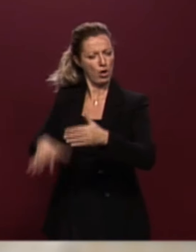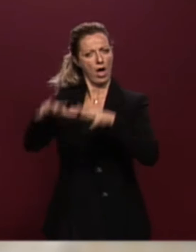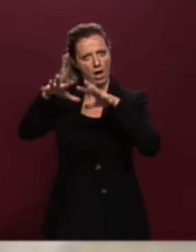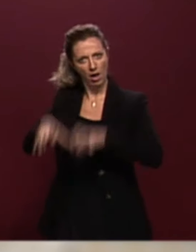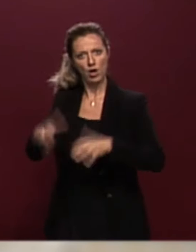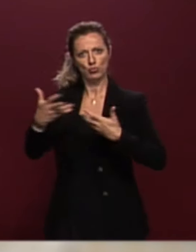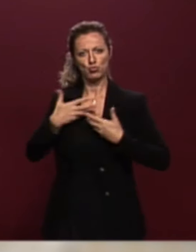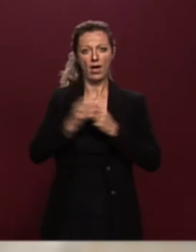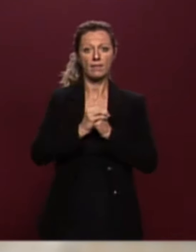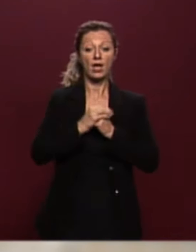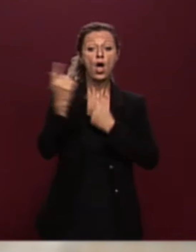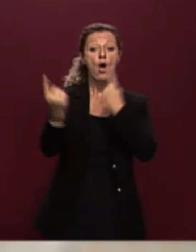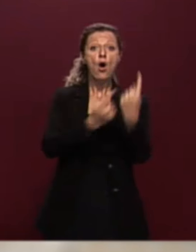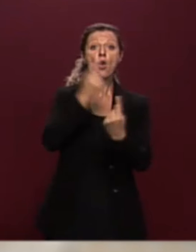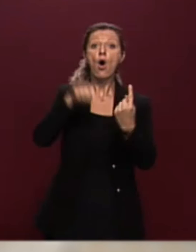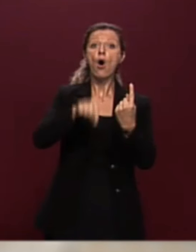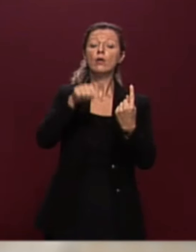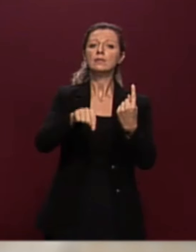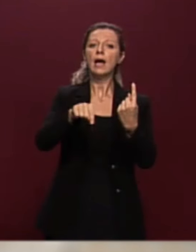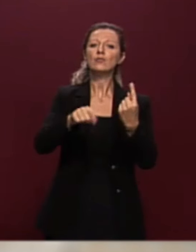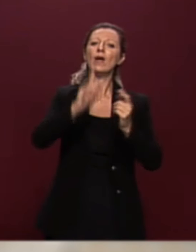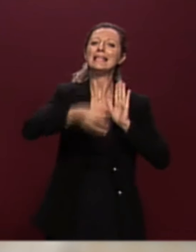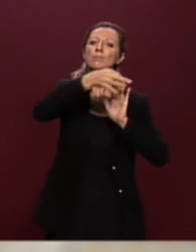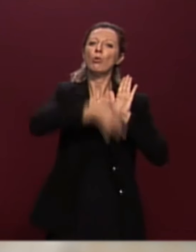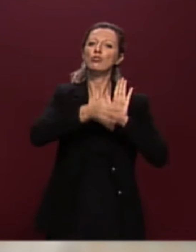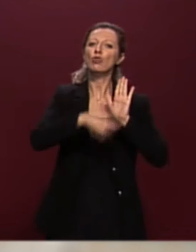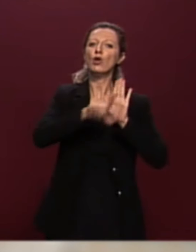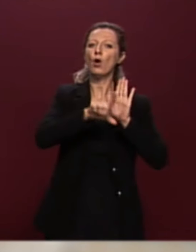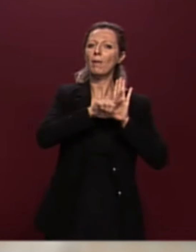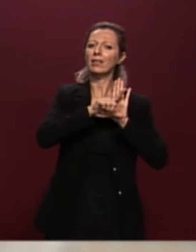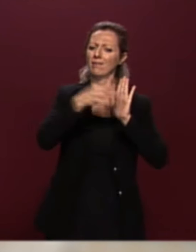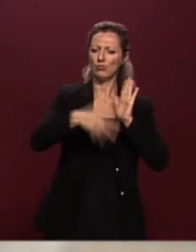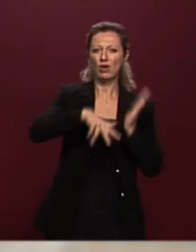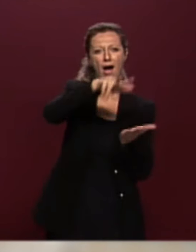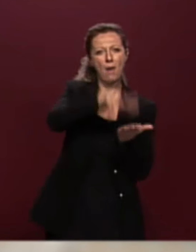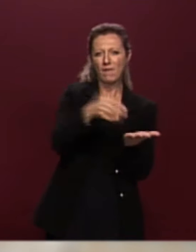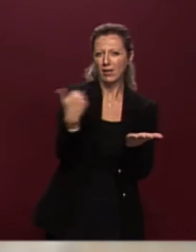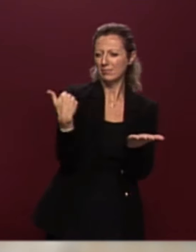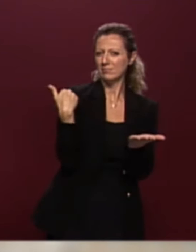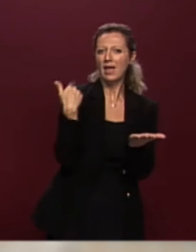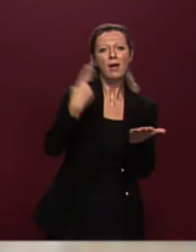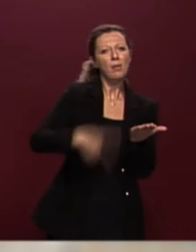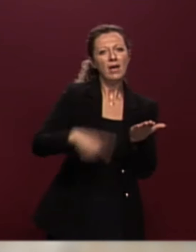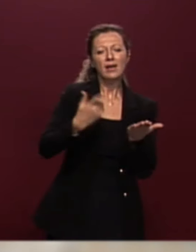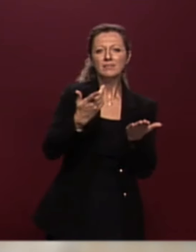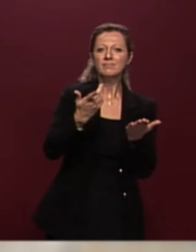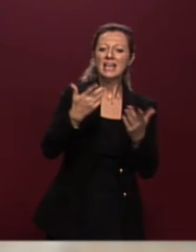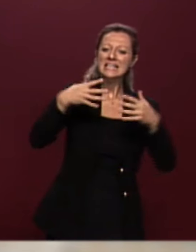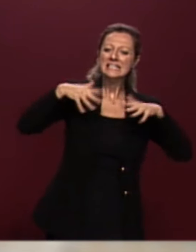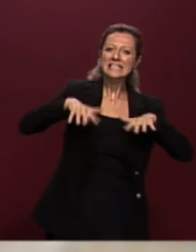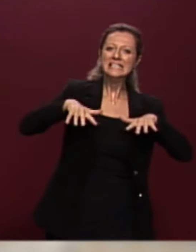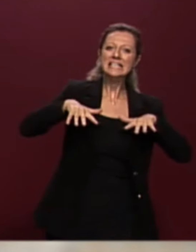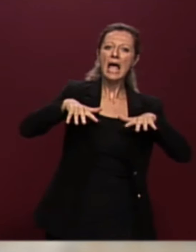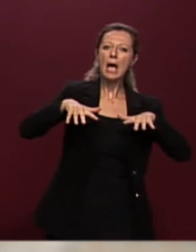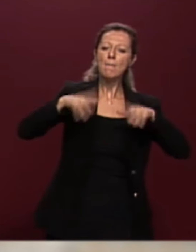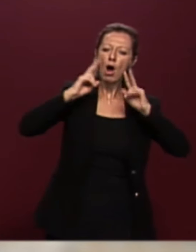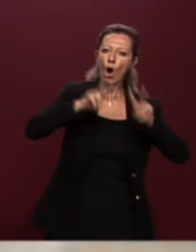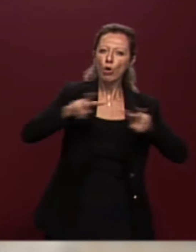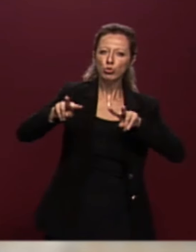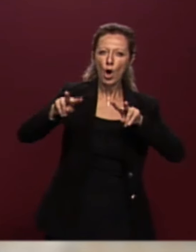contesto si inseriscono le disposizioni normative approvate di recente per rafforzare il sistema dei